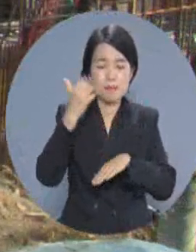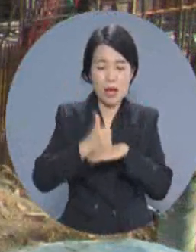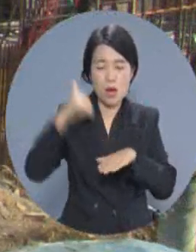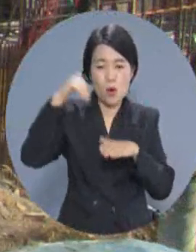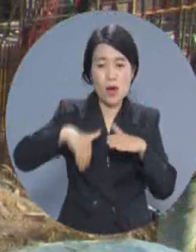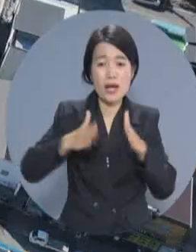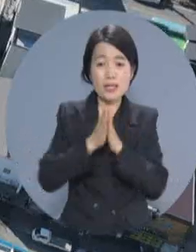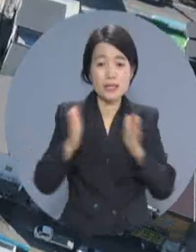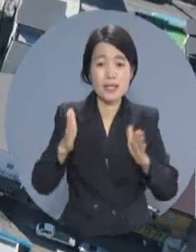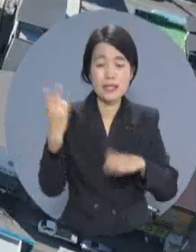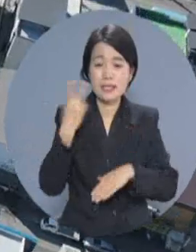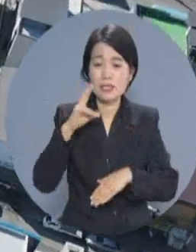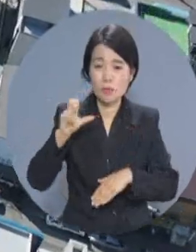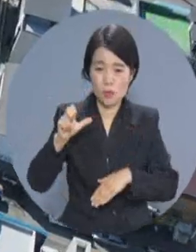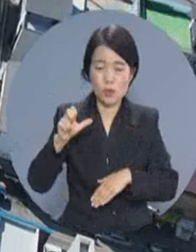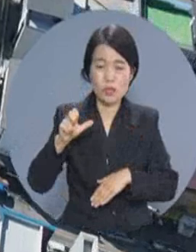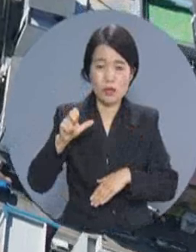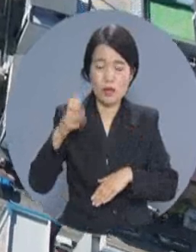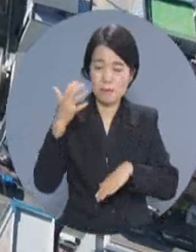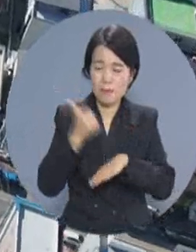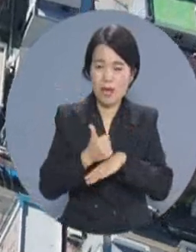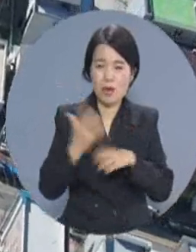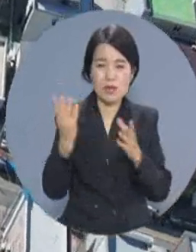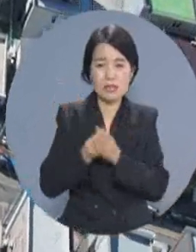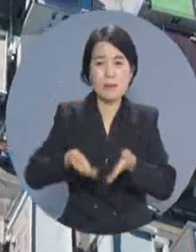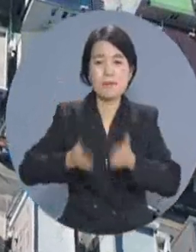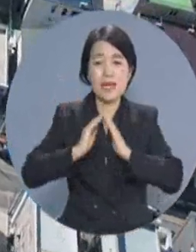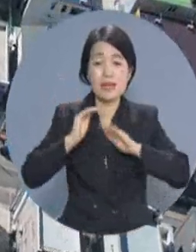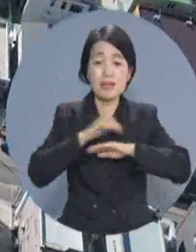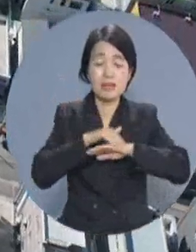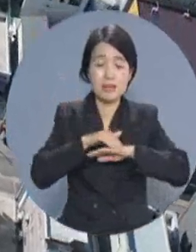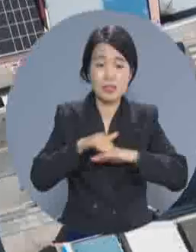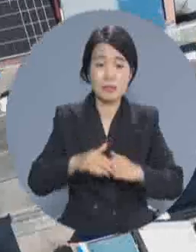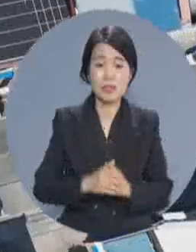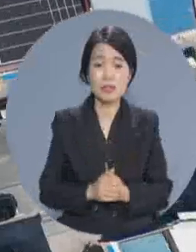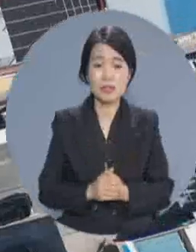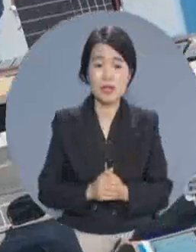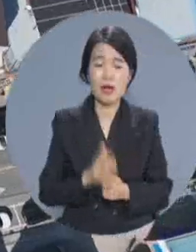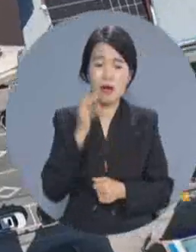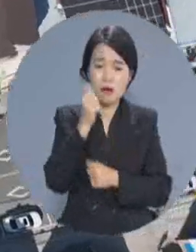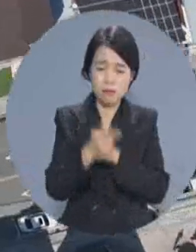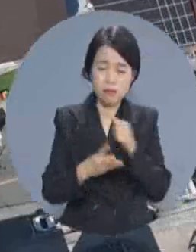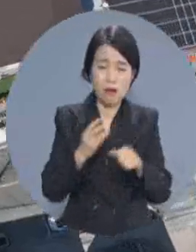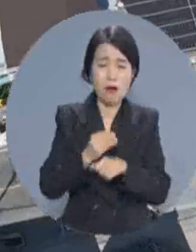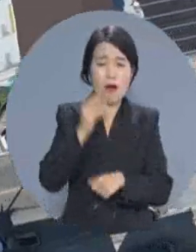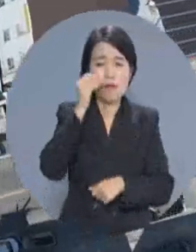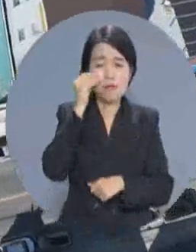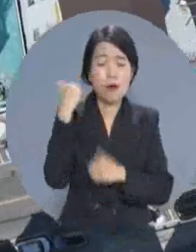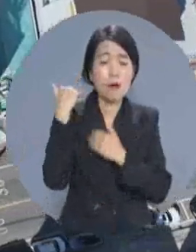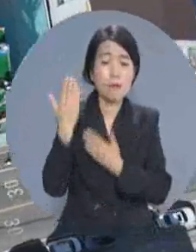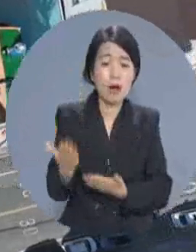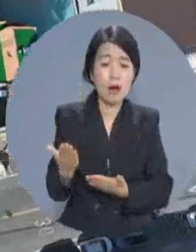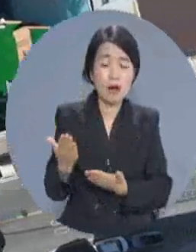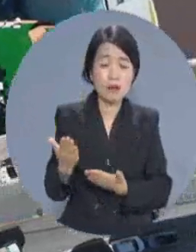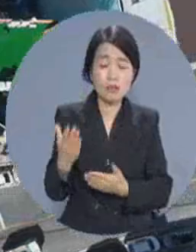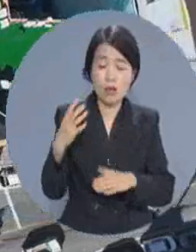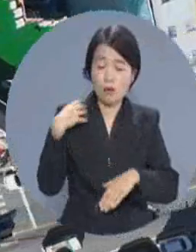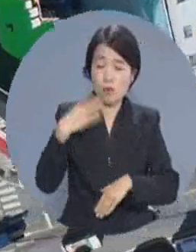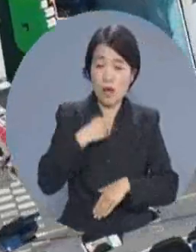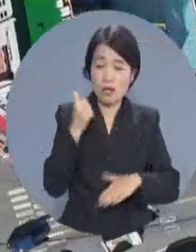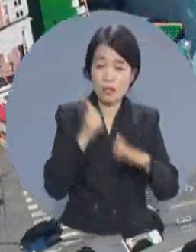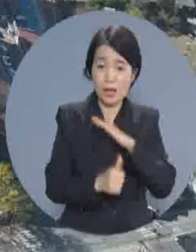착공해 오는 2025년 말 준공될 예정입니다. 수십 년 걸칫거렸던 부지가 무안을